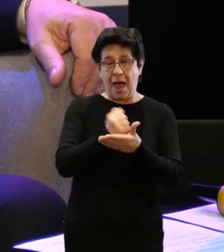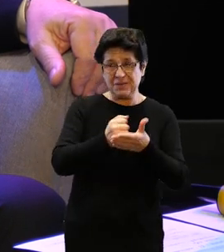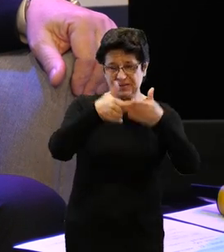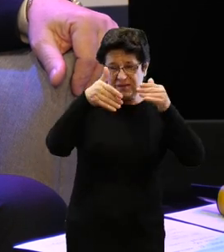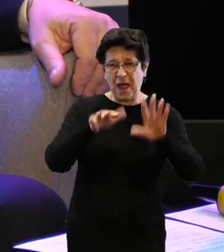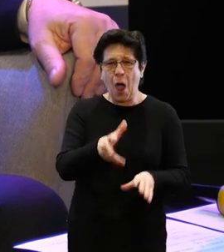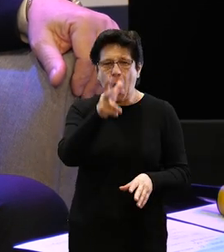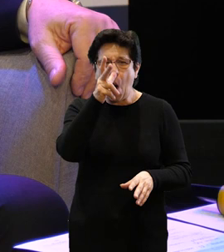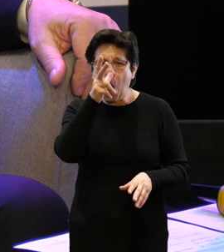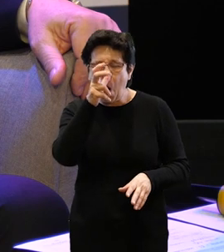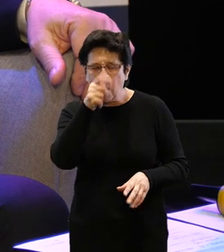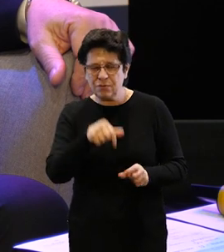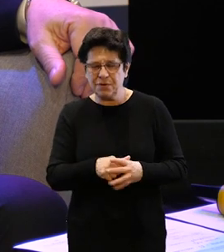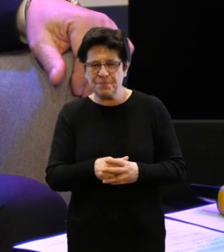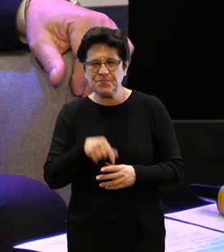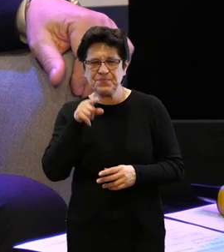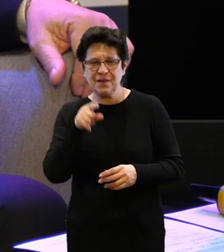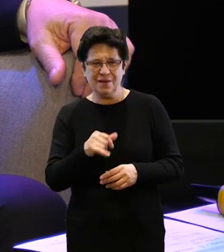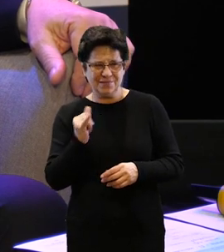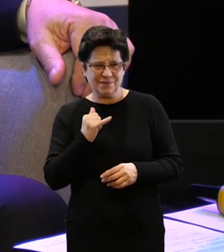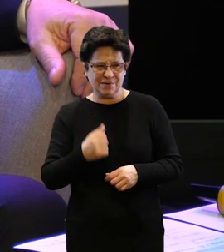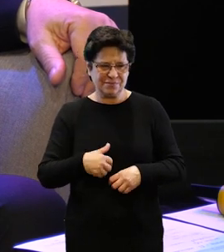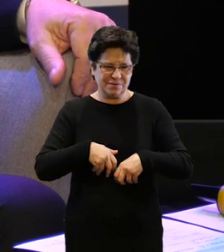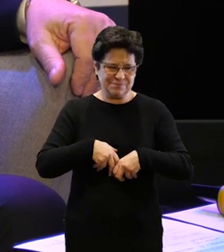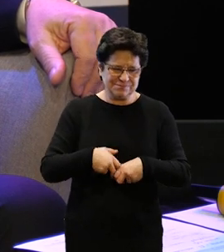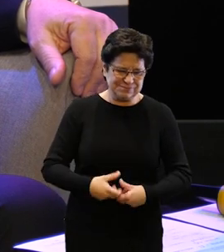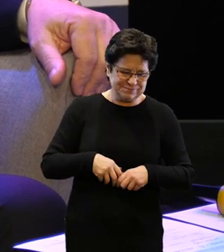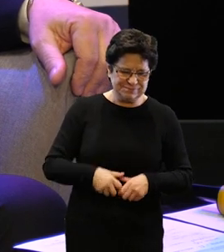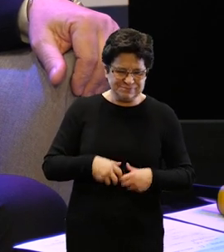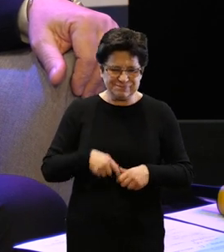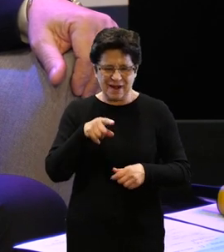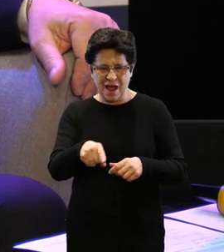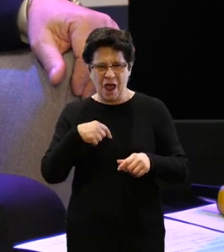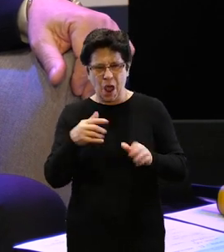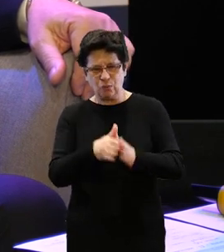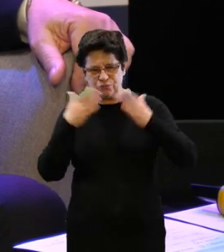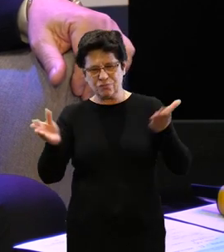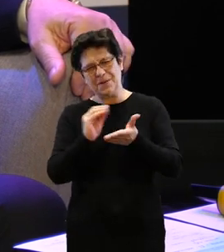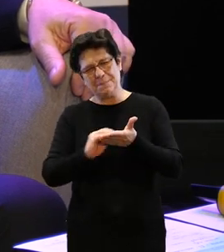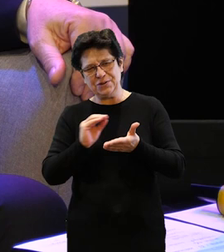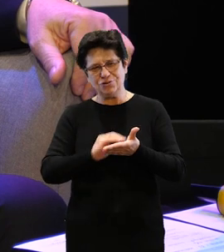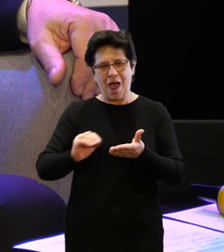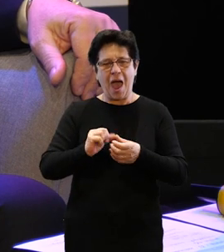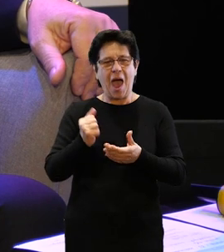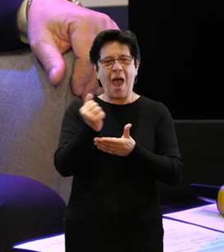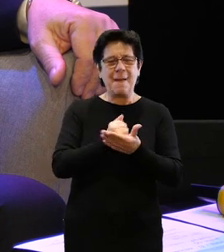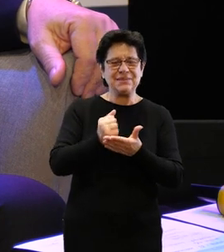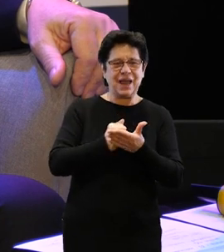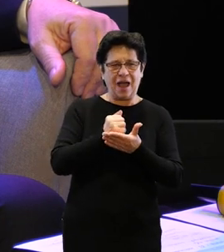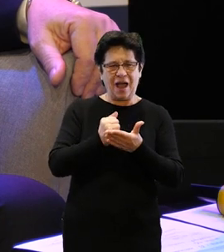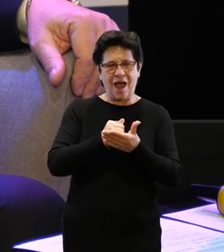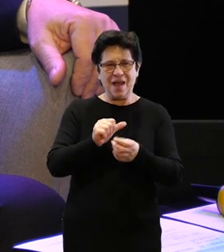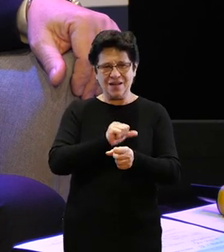zawsze się śmieje w książkach telefonicznych bo tam pisze albo jest apteka smyczyński albo jest apteka skrzypczaka Ale w każdym razie dziadek